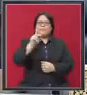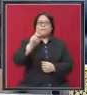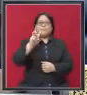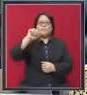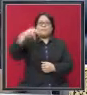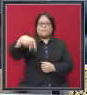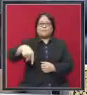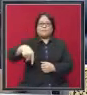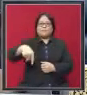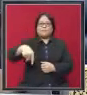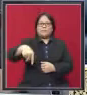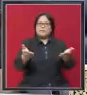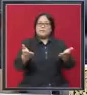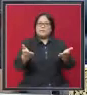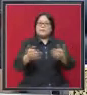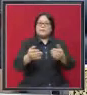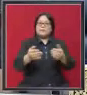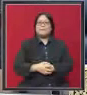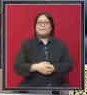KWSP ini,